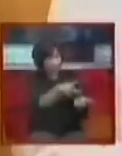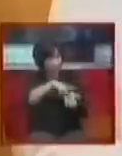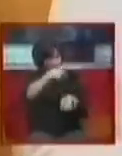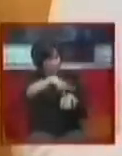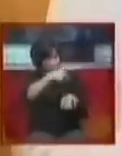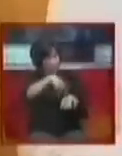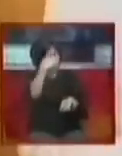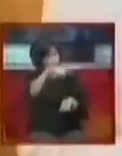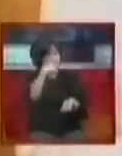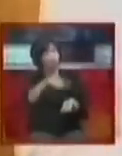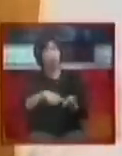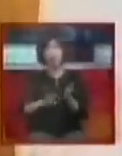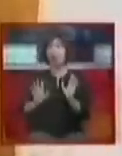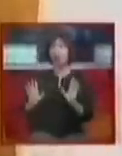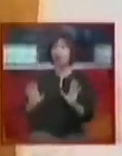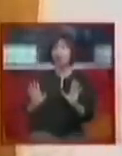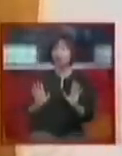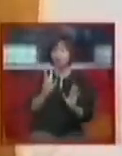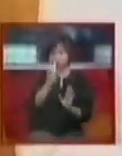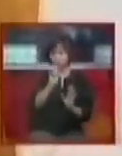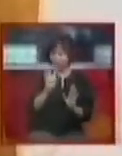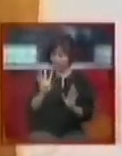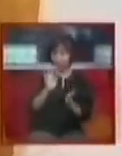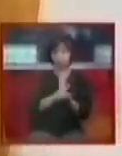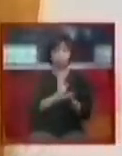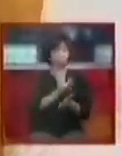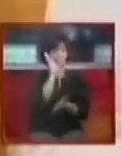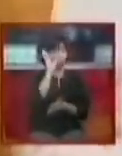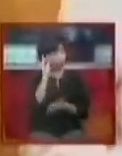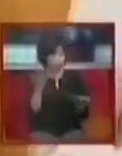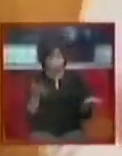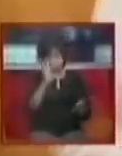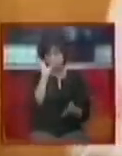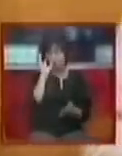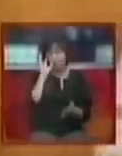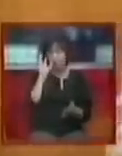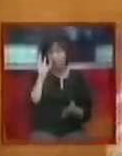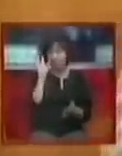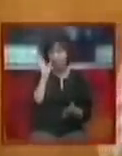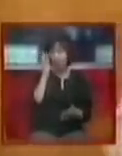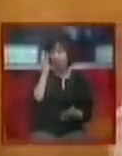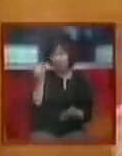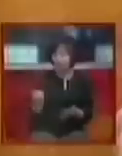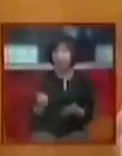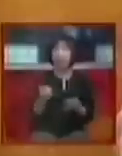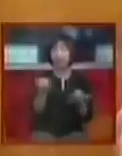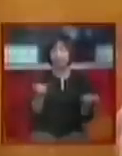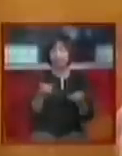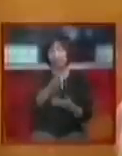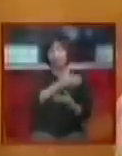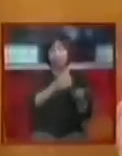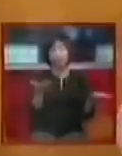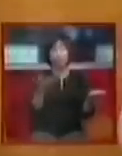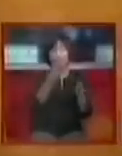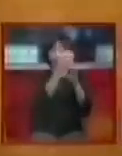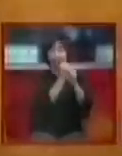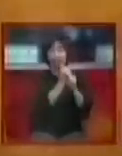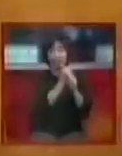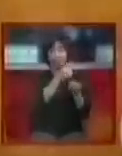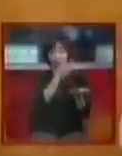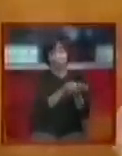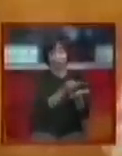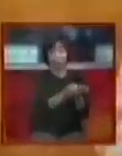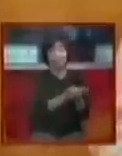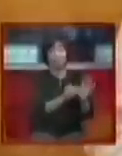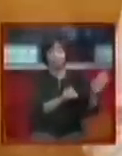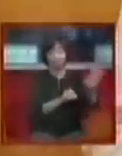pamahalan. Nagpapapogi sa tao't isang administrasyon. Sambayan ng Pilipino naman ang pinagbabayad ngayon. Pumasok si